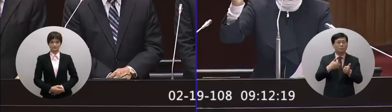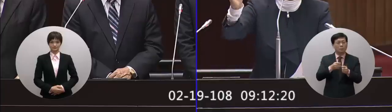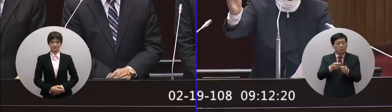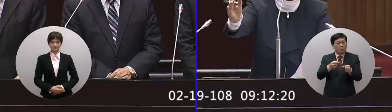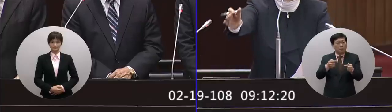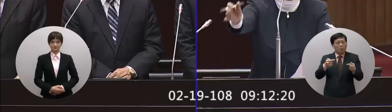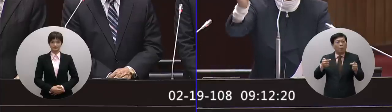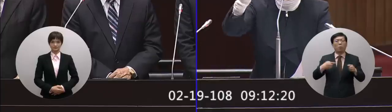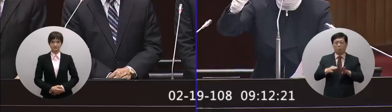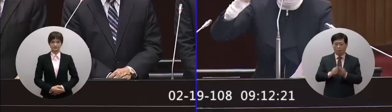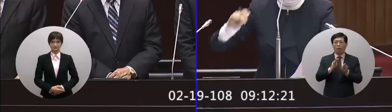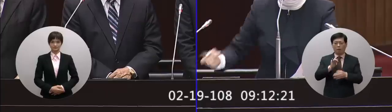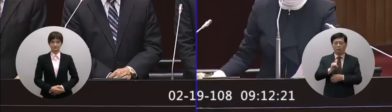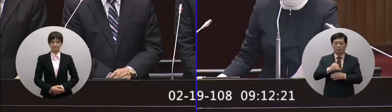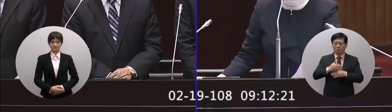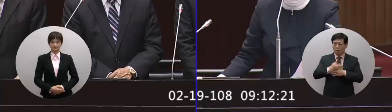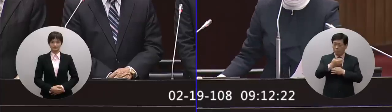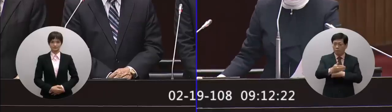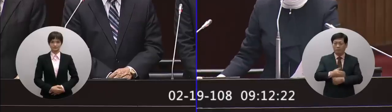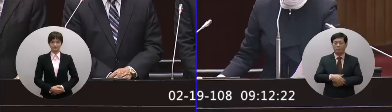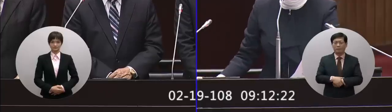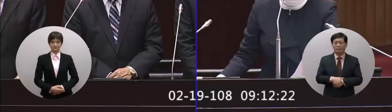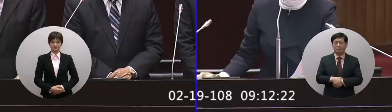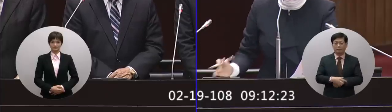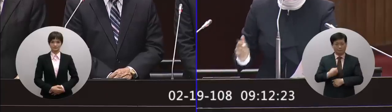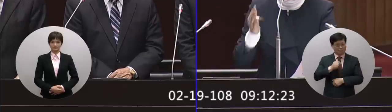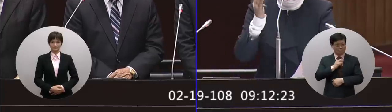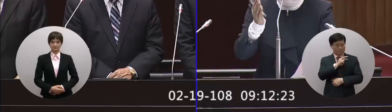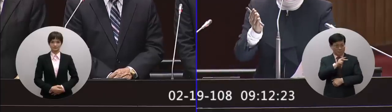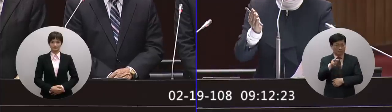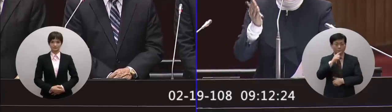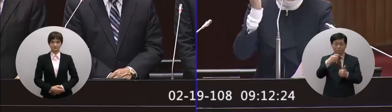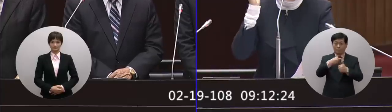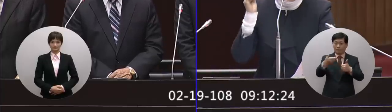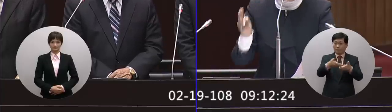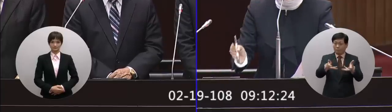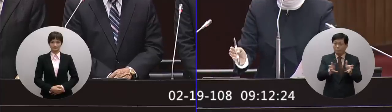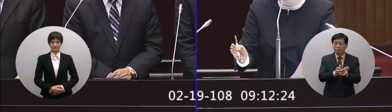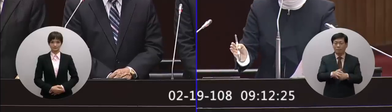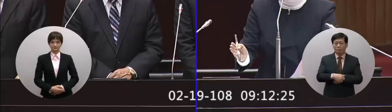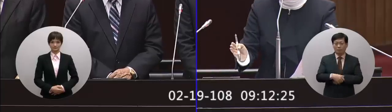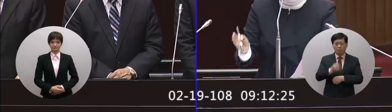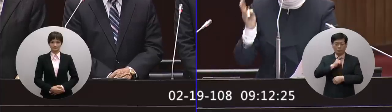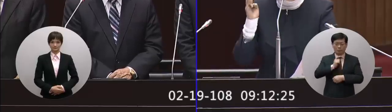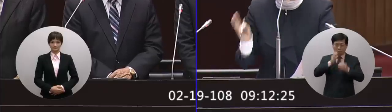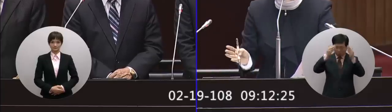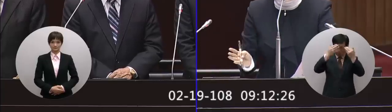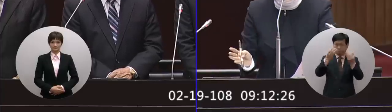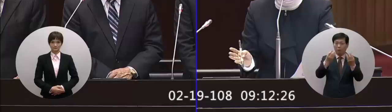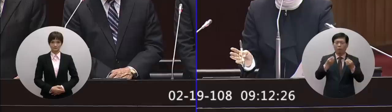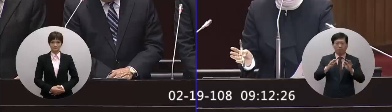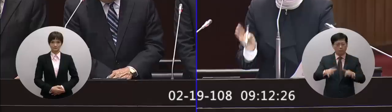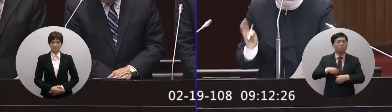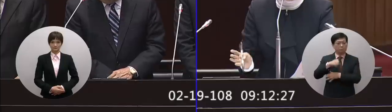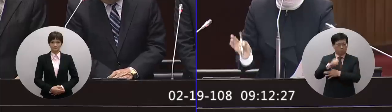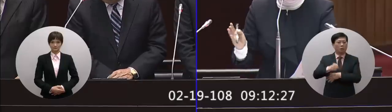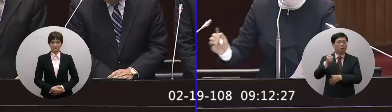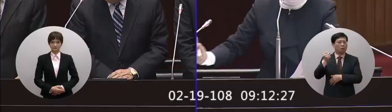迈出了脚步往前走一步。本席看到我们的教育部不再封闭，愿意倾